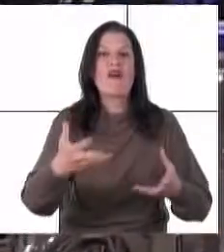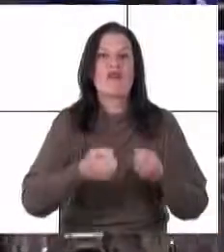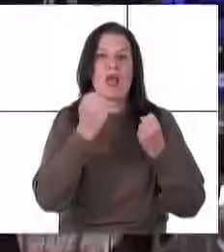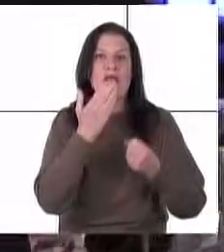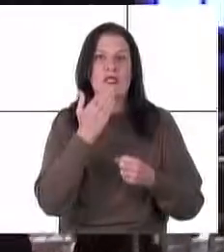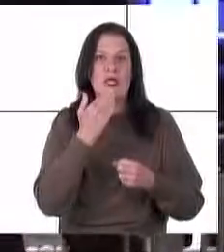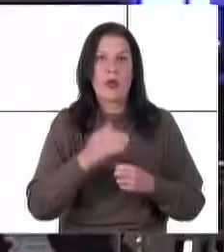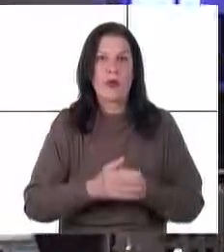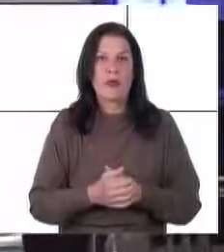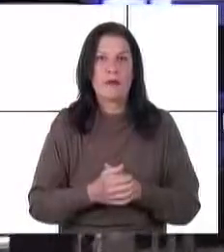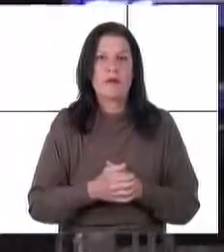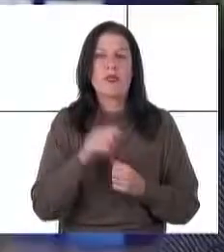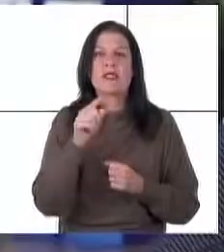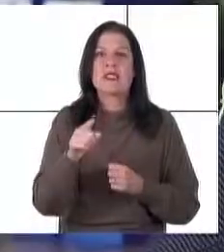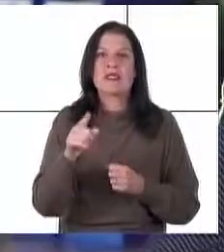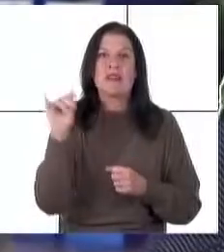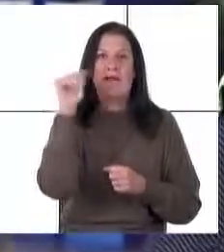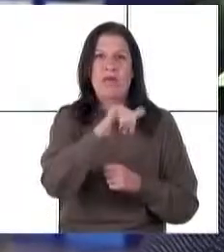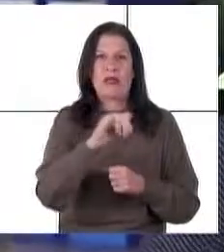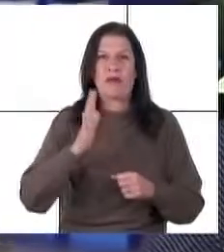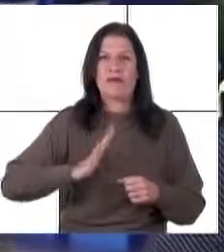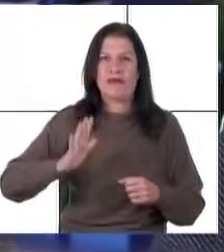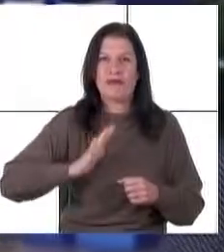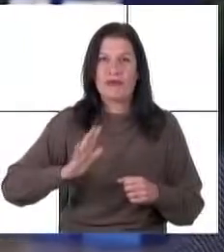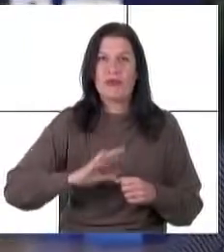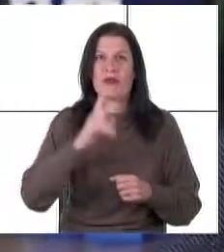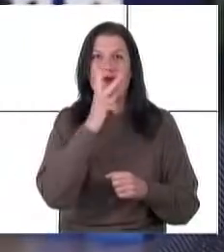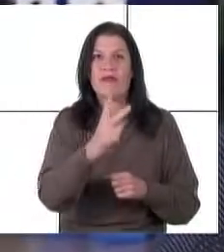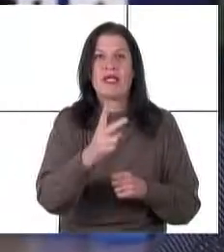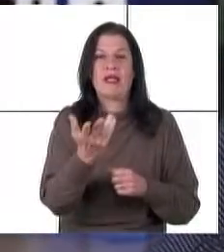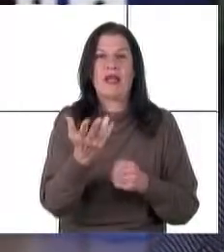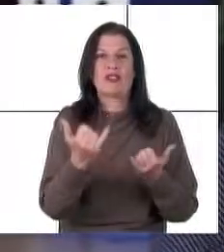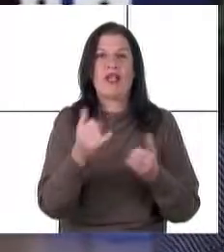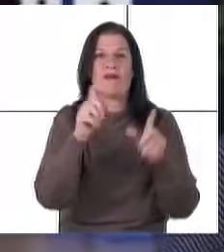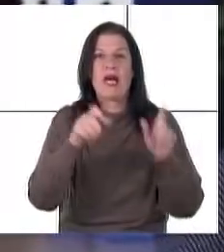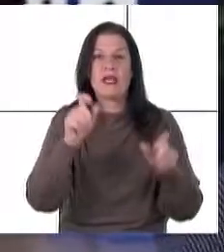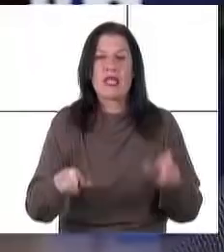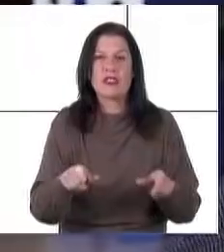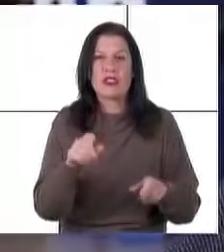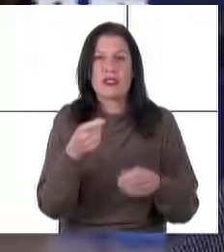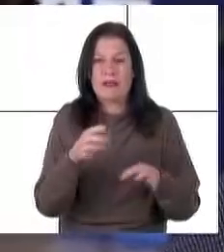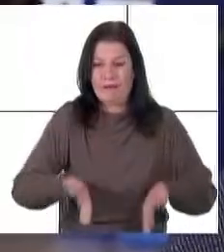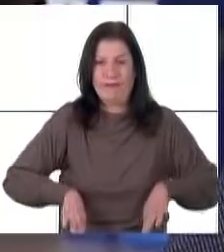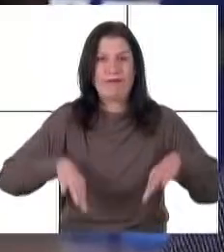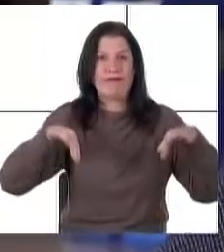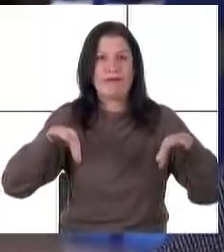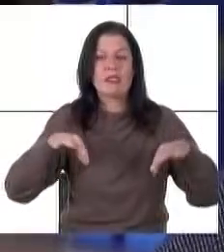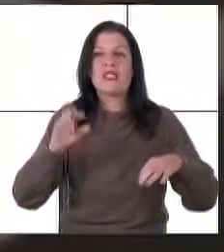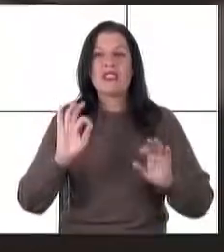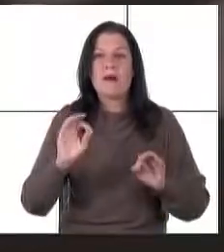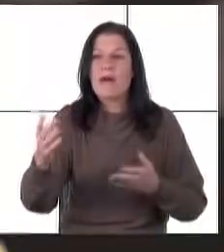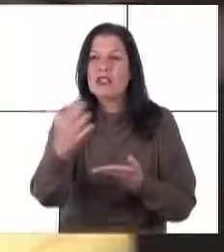מטורף, מטוס של פאר ואושר, ונראה אנשים שהם חסרי קול, שליקטנו אותם ואספנו אותם מבתים